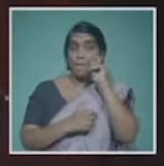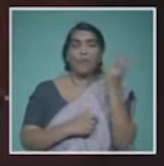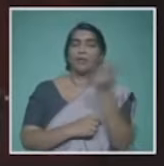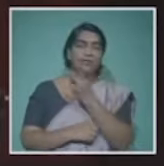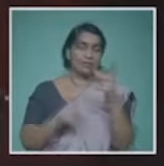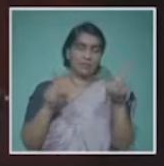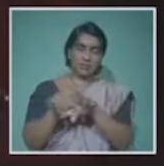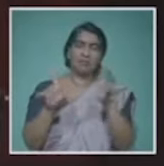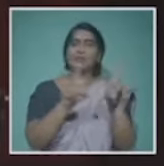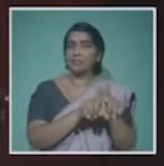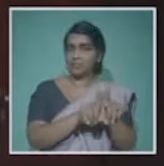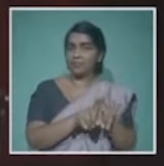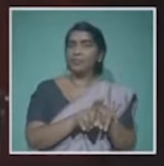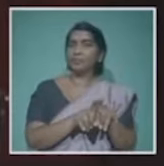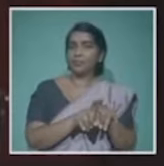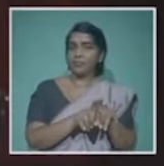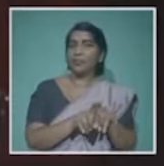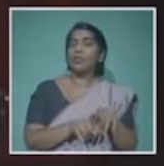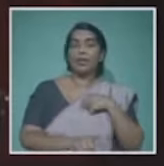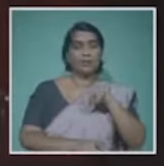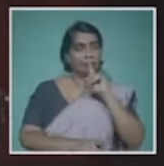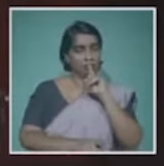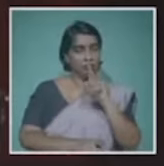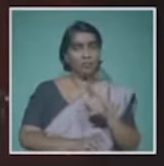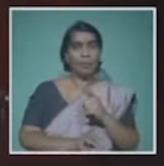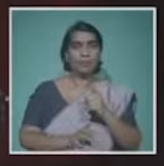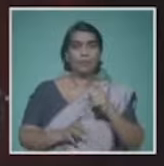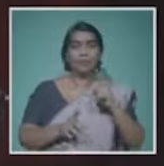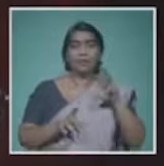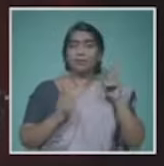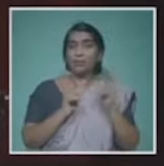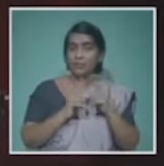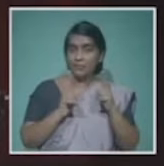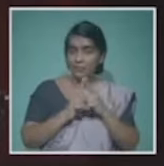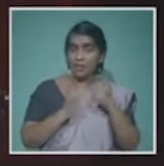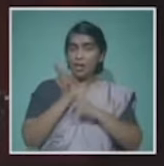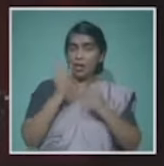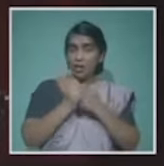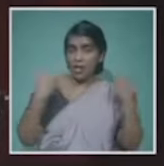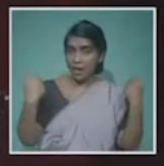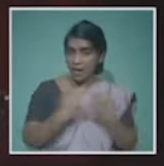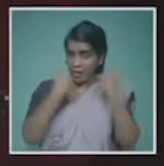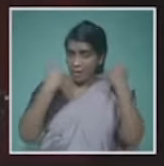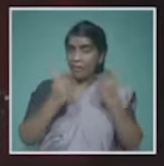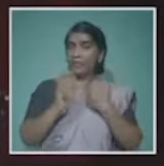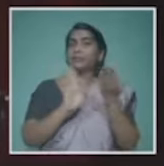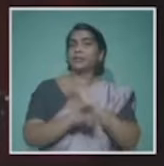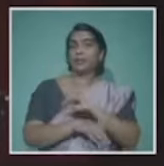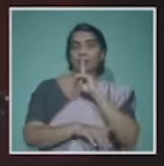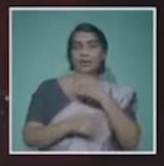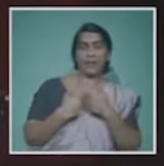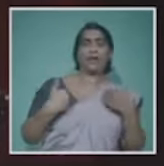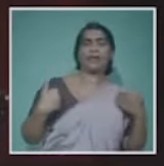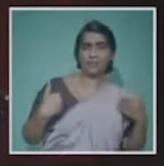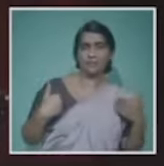දෙපැත්තටම ඒක බලපානවා. ඒ නිසා මම ඔබතුමාට කියනවා ගලි බවුසර් මේකේ හැප්පෙනවා නම් කරුණාකරලා අපිට කලින් කියන්න අයින් වෙලා ඉන්න.